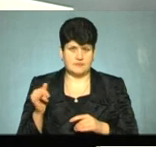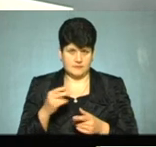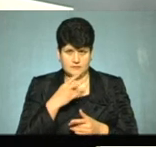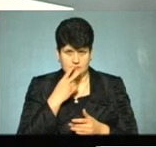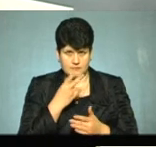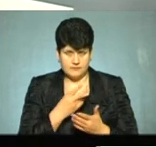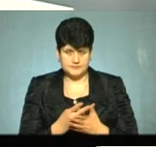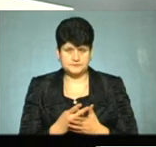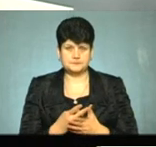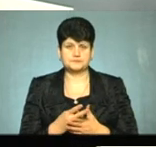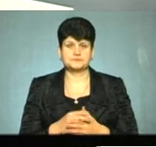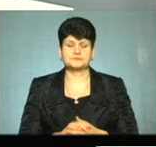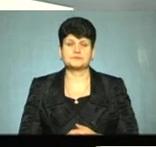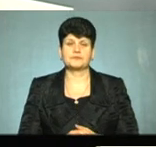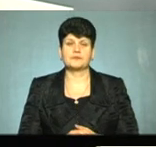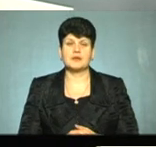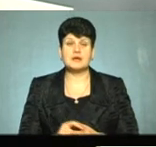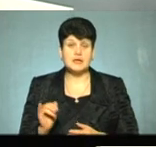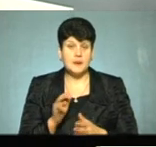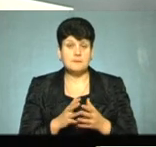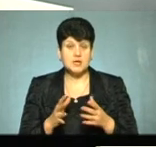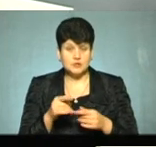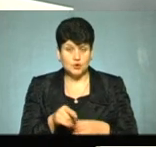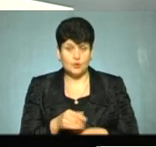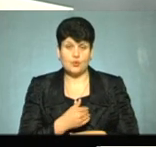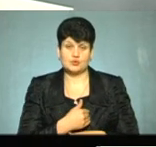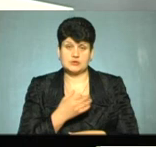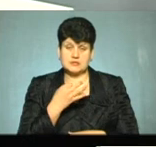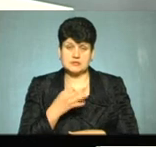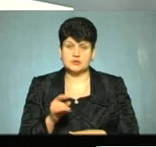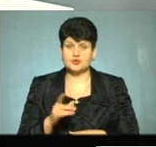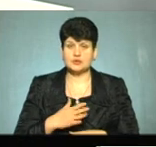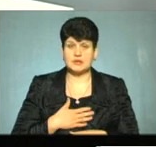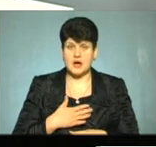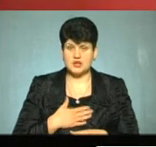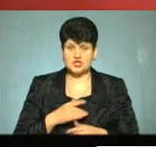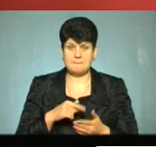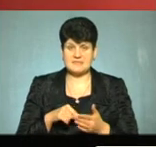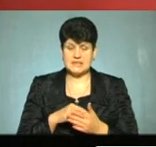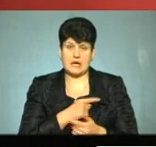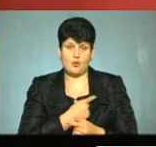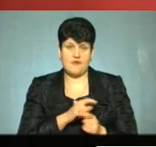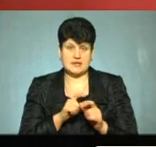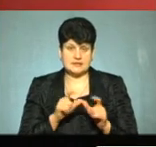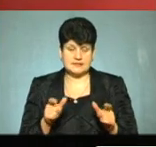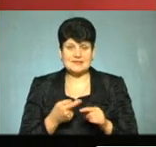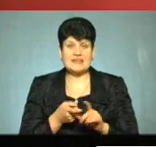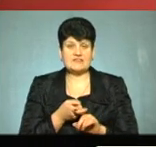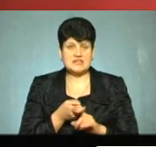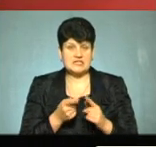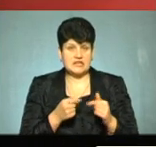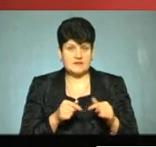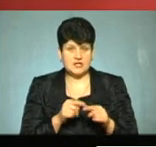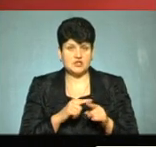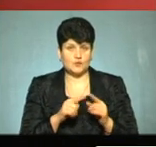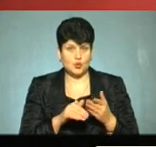респіраторною хворобою, спричиненою коронавірусною інфекцією. І більше того, хочу сказати, що наші міські лікувальні заклади – це інфекційне